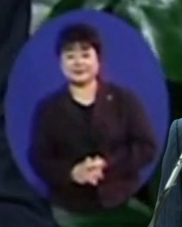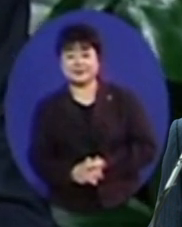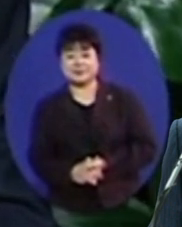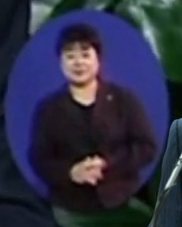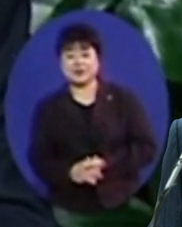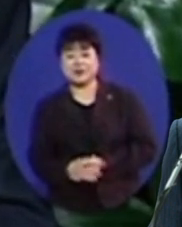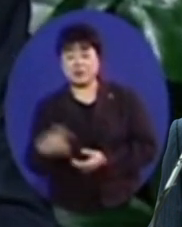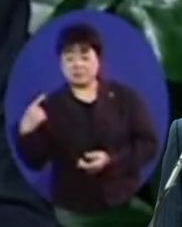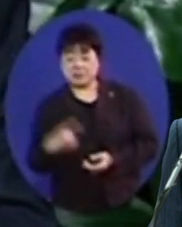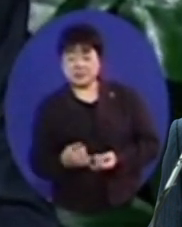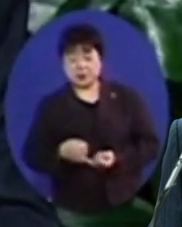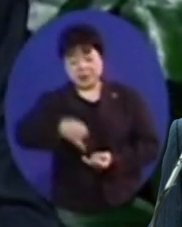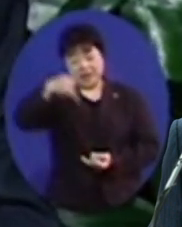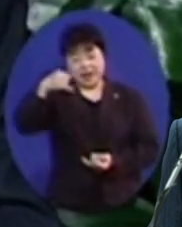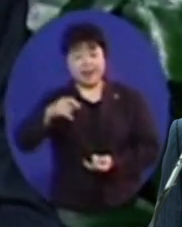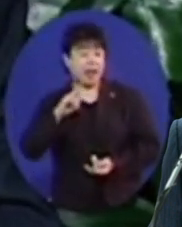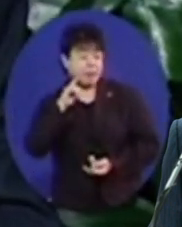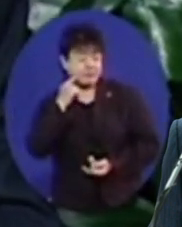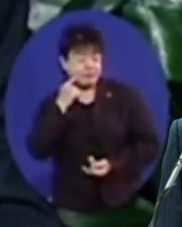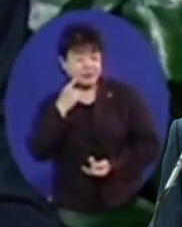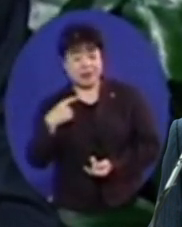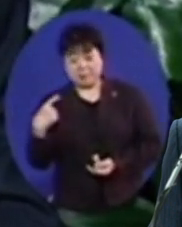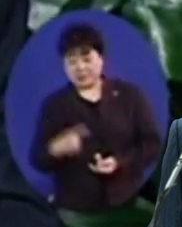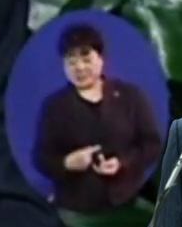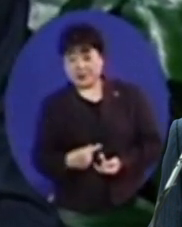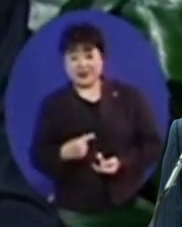미스코리아가 되고 싶은 사람도 별로 많지 않습니다.